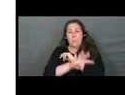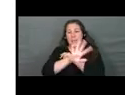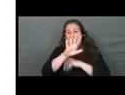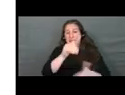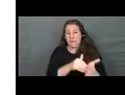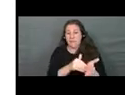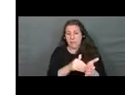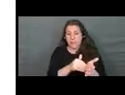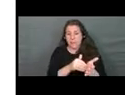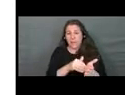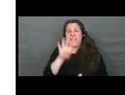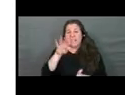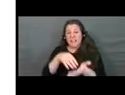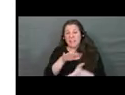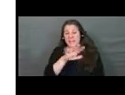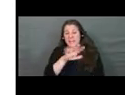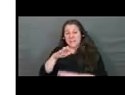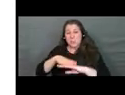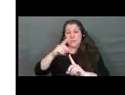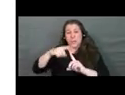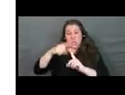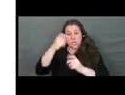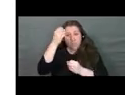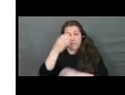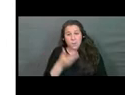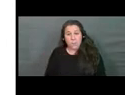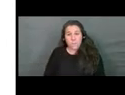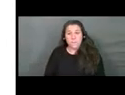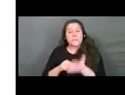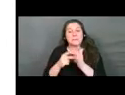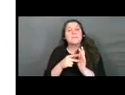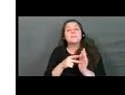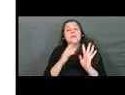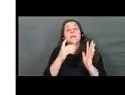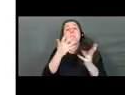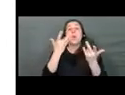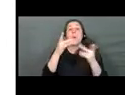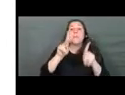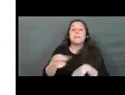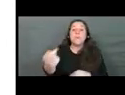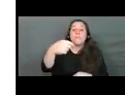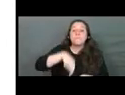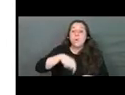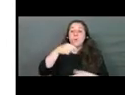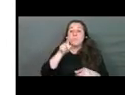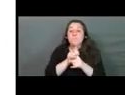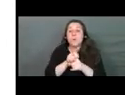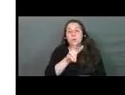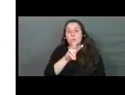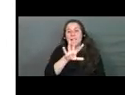en technologie de l'information. Ben, on a eu 65 personnes d'invités à la rencontre, puis il y en a eu une cinquantaine qui étaient présentes.